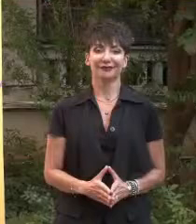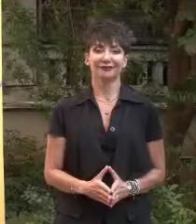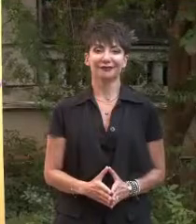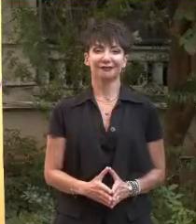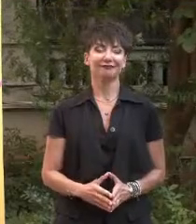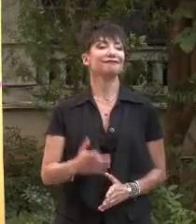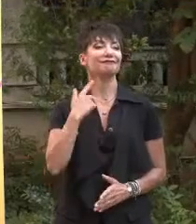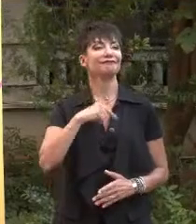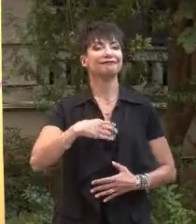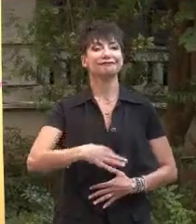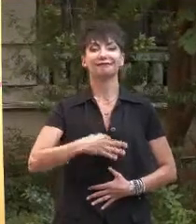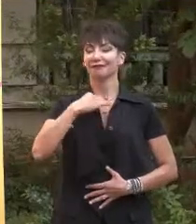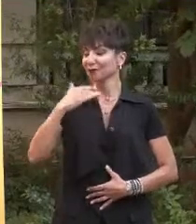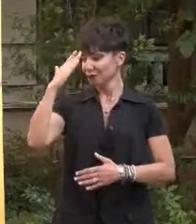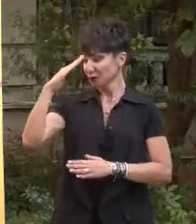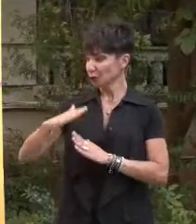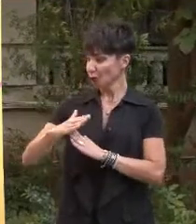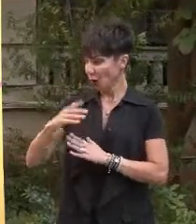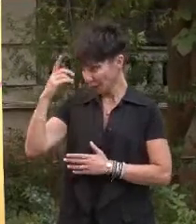Αξιότιμε κύριε πρόεδρε.